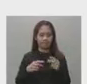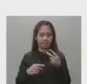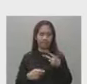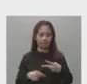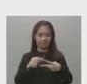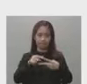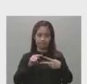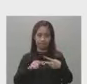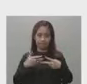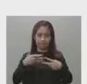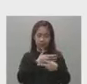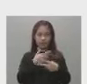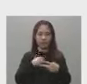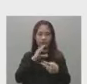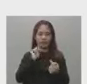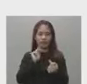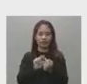ข้าเนื้อหา